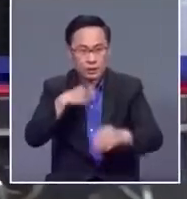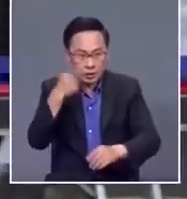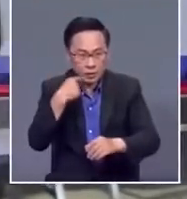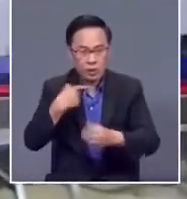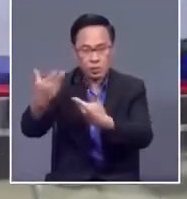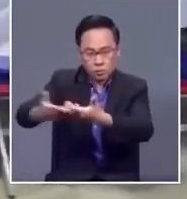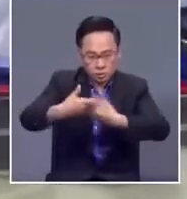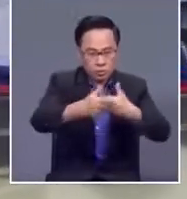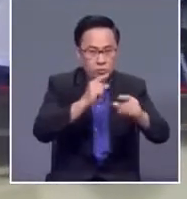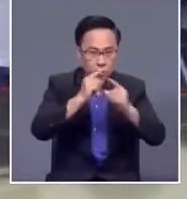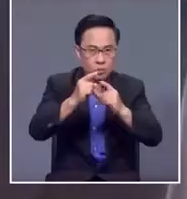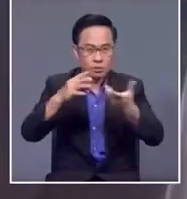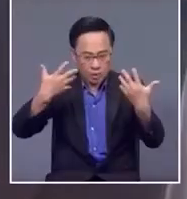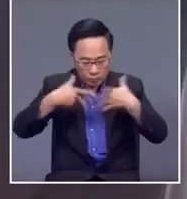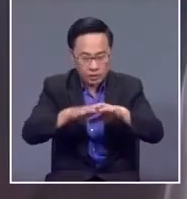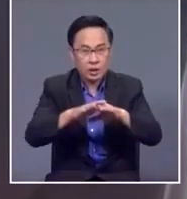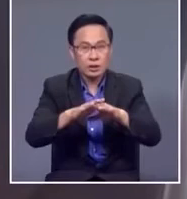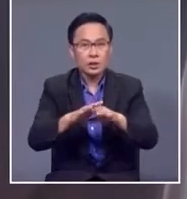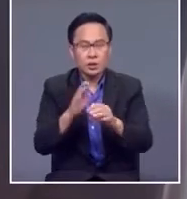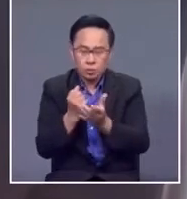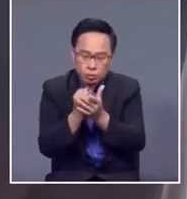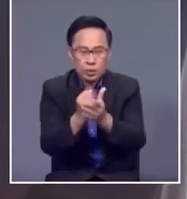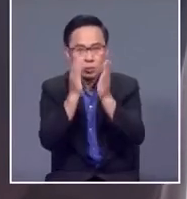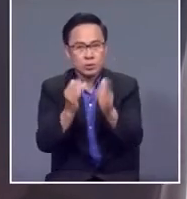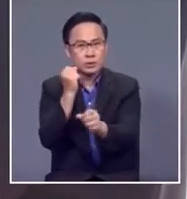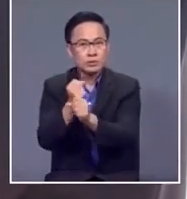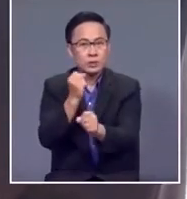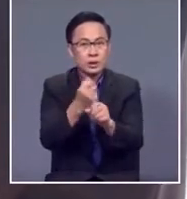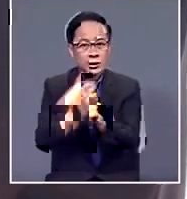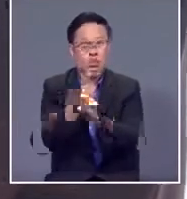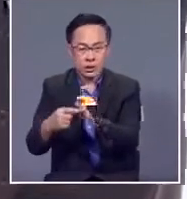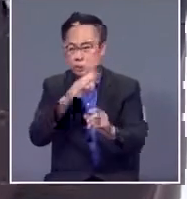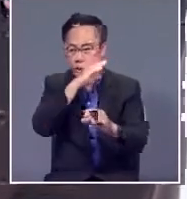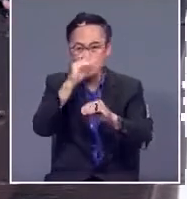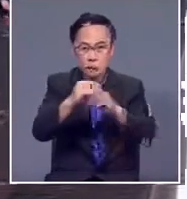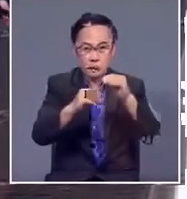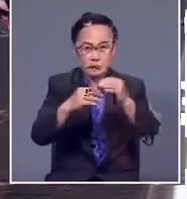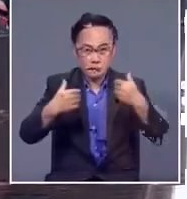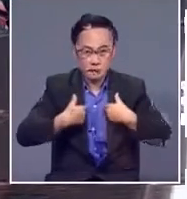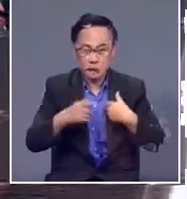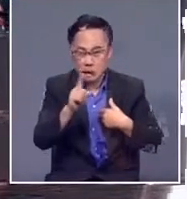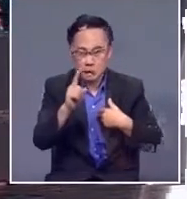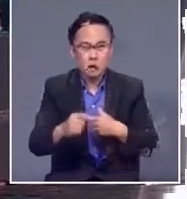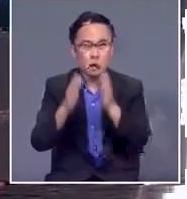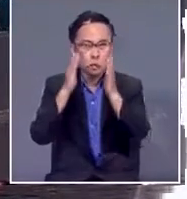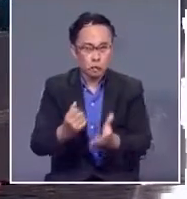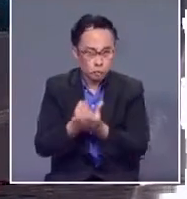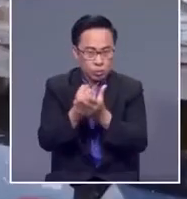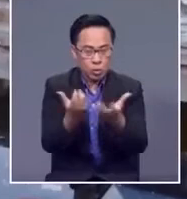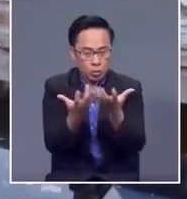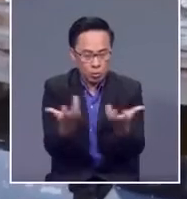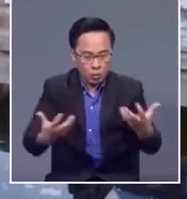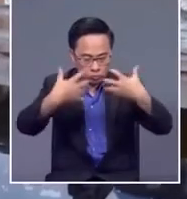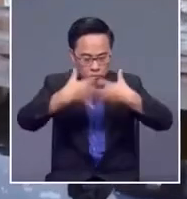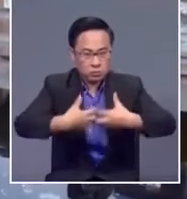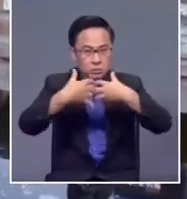นุนนะครับในการปฏิบัติภารกิจต่างๆในการปฏิบัติตามโครงการไม่ว่าจะเป็นด้านกำลังพลด้านยุทธปกรณ์ต่างๆนะครับ